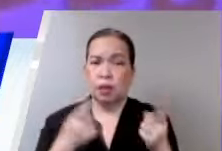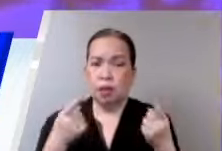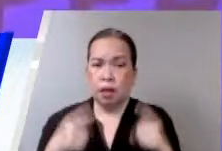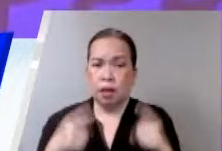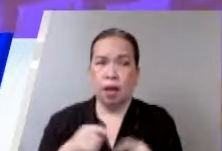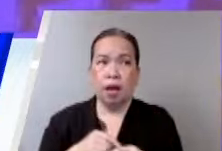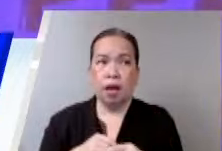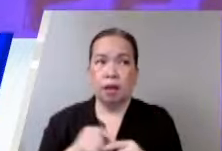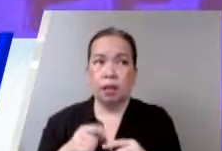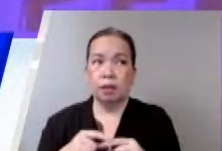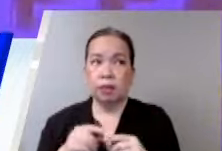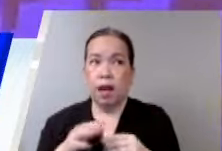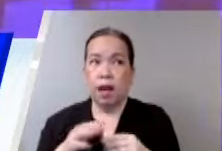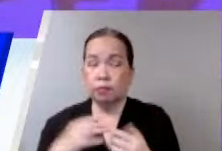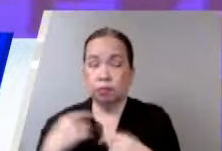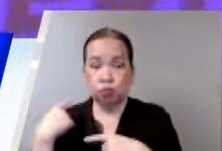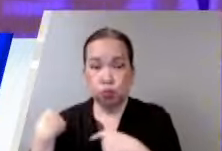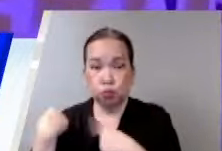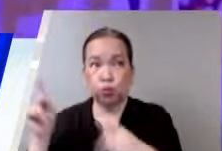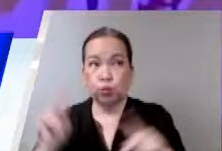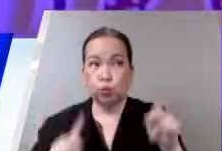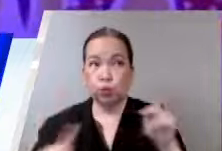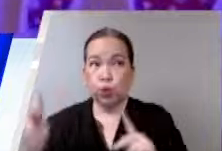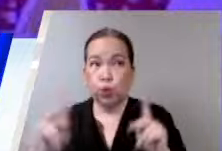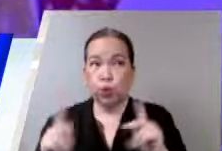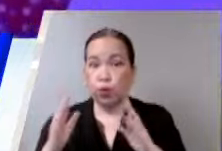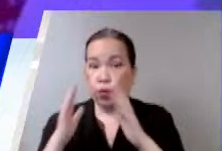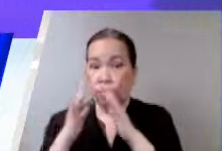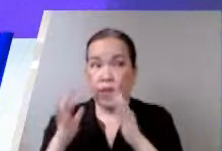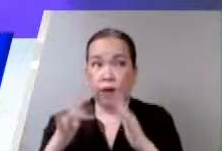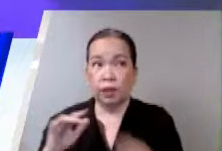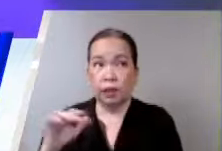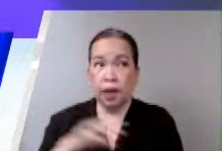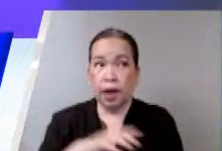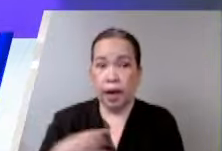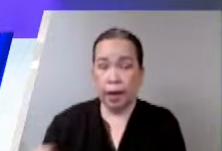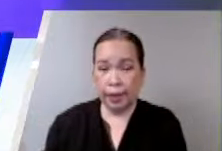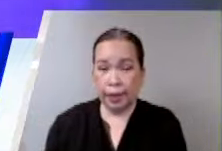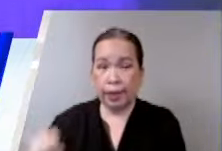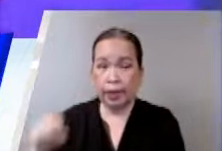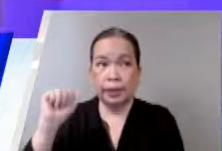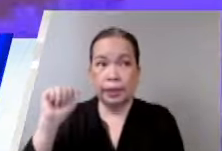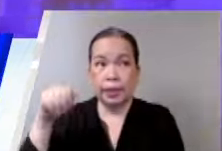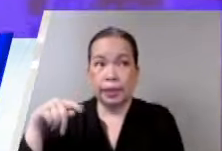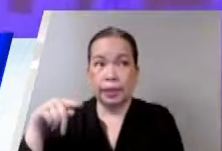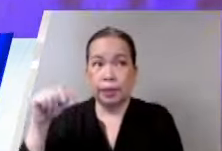Dahil habang nagpe-perform sa Town Fiesta ng Apari, Cagayan noong Martes ng gabi,